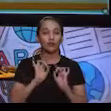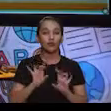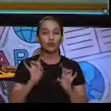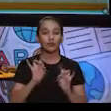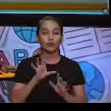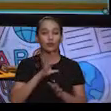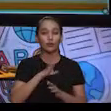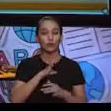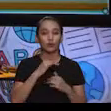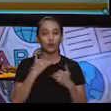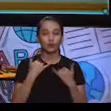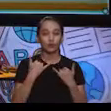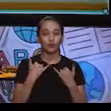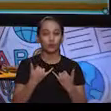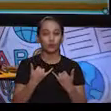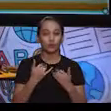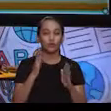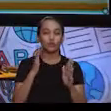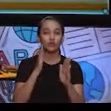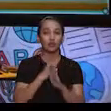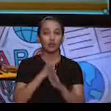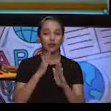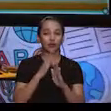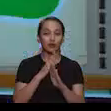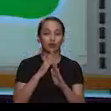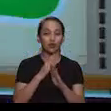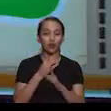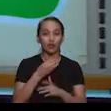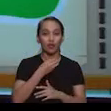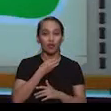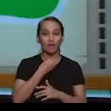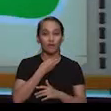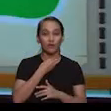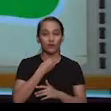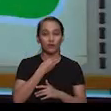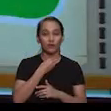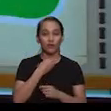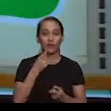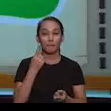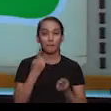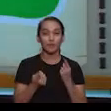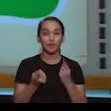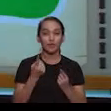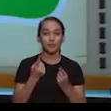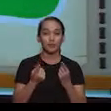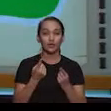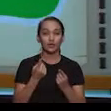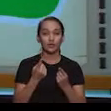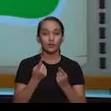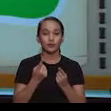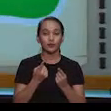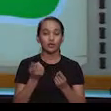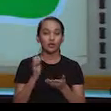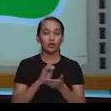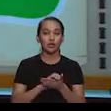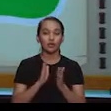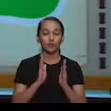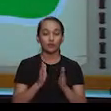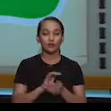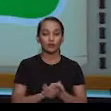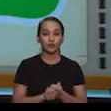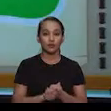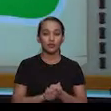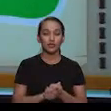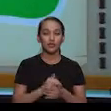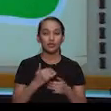aytib o'tdik. Endi tabiatdagi hayvonlarning ba'zi birlari bilan tanishtirib o'tsam.